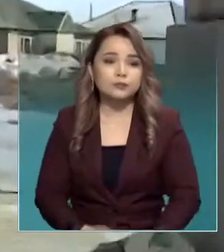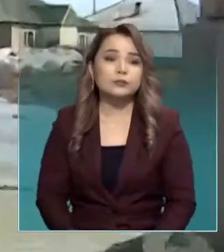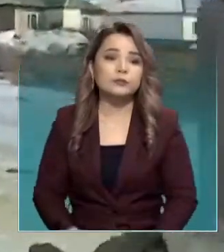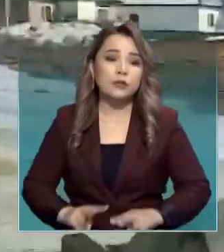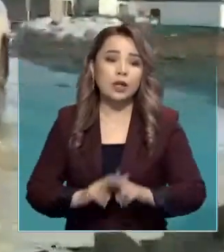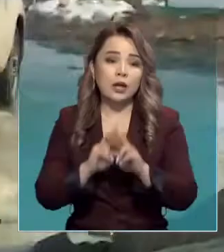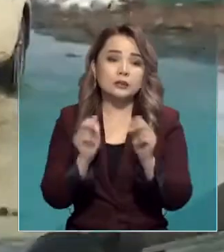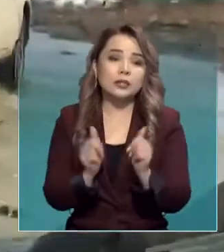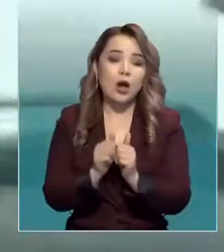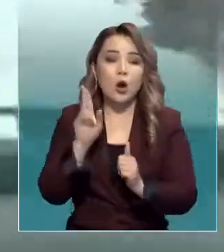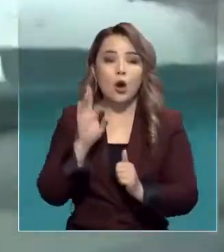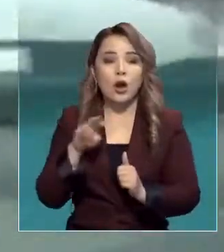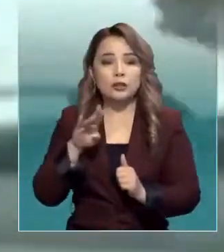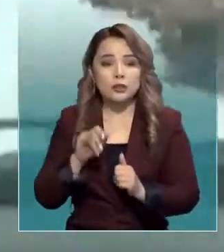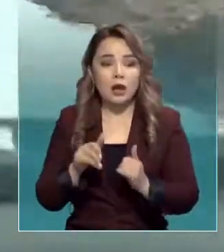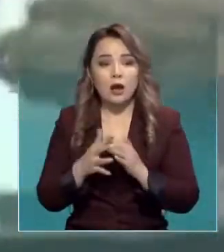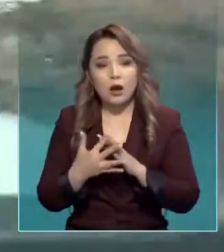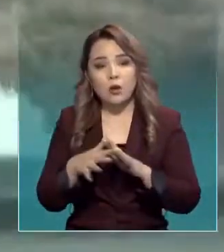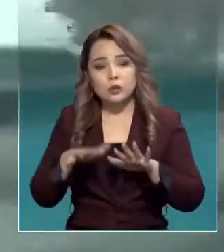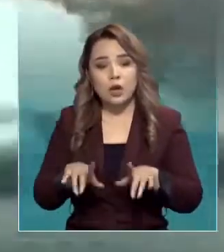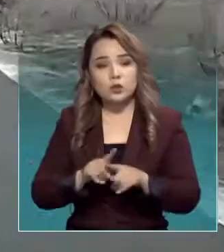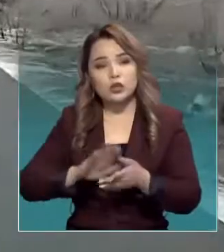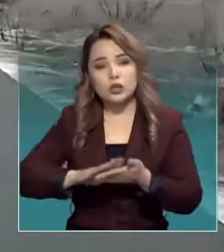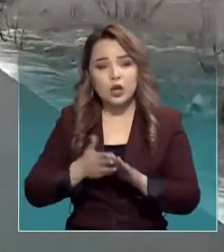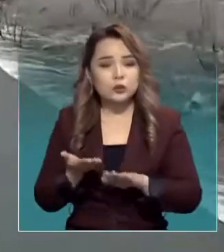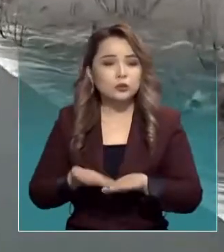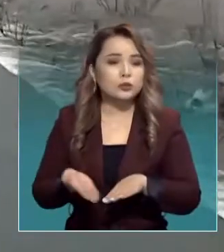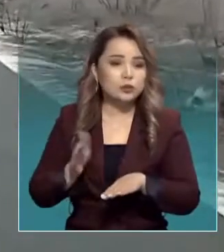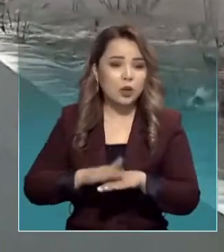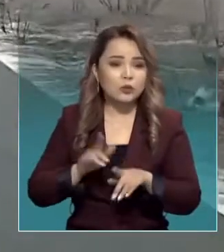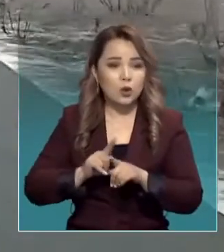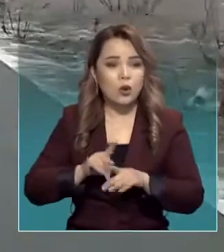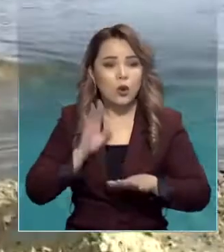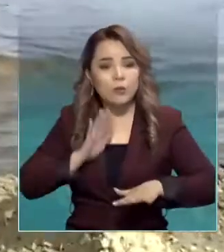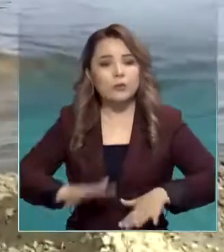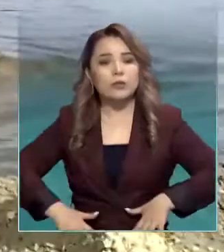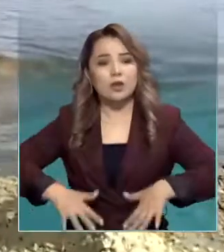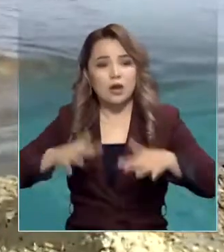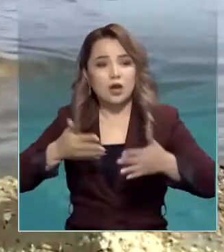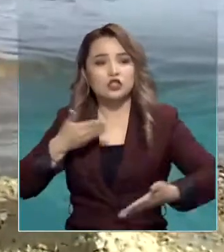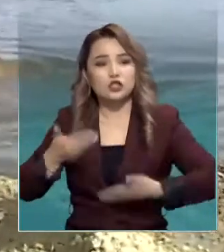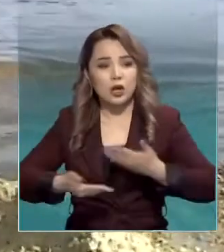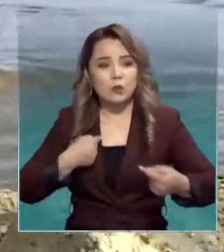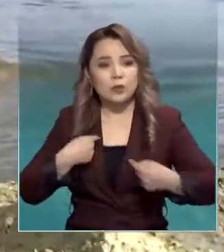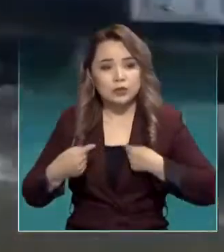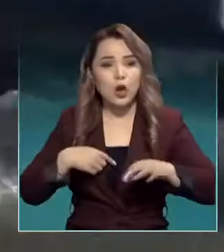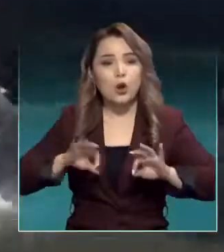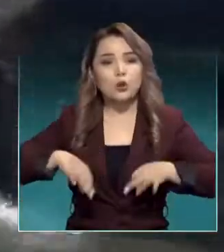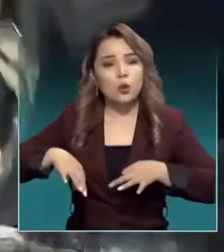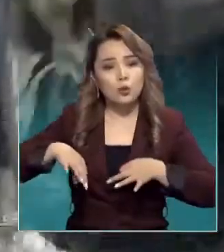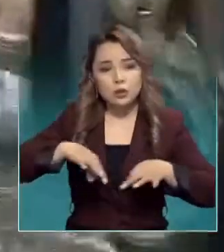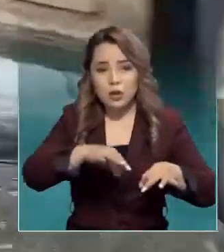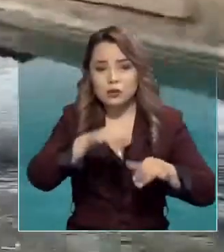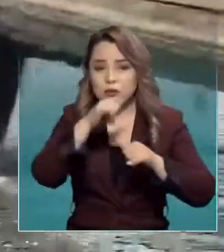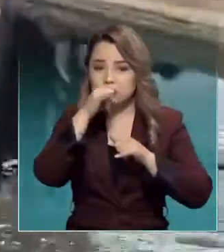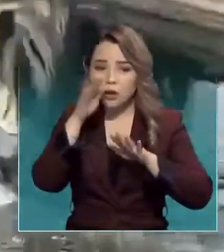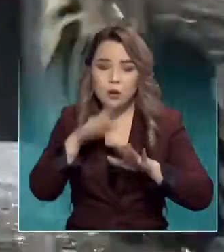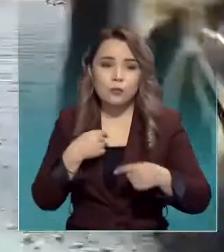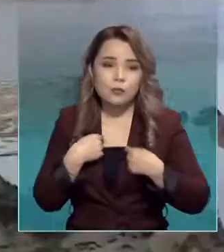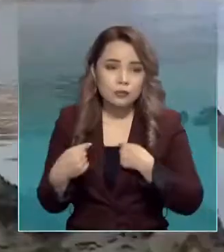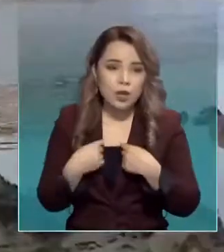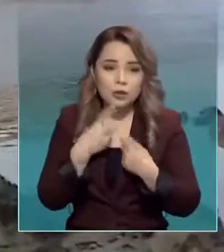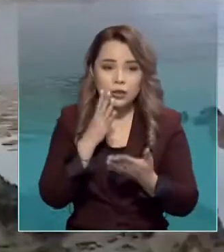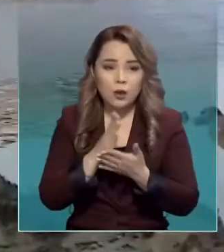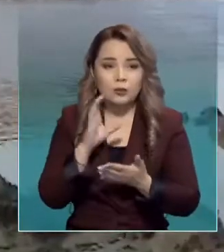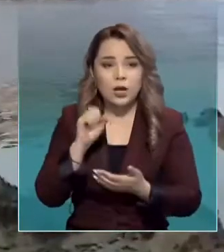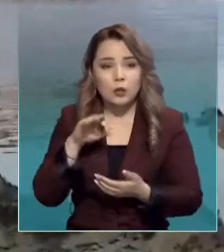Елорда іргесіндегі Қоянды ауылында да жағдай мәз емес. Бірнеше көшені су басқан. Жаяу жүргіншілерді былай қойғанда көлікпен жүрудің өзі қиямет қайым.